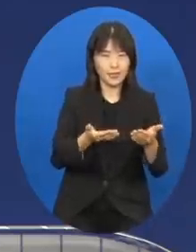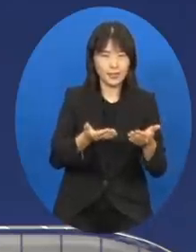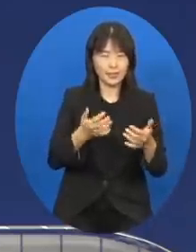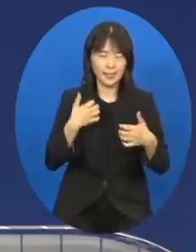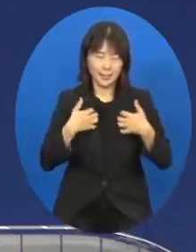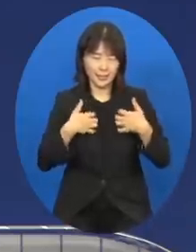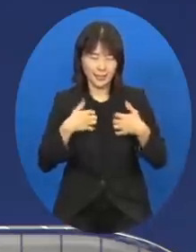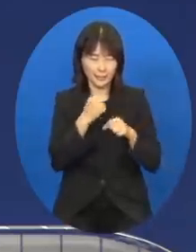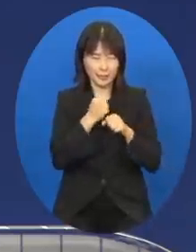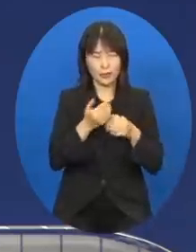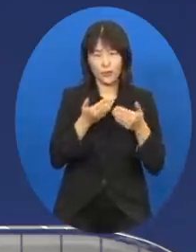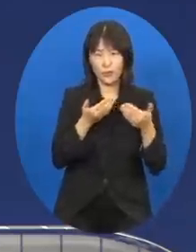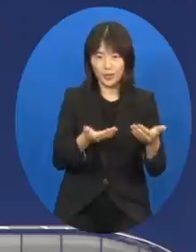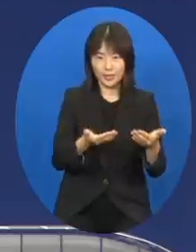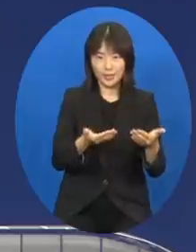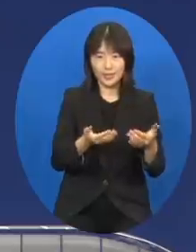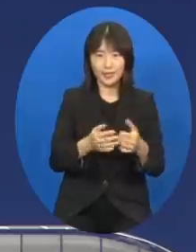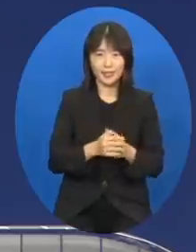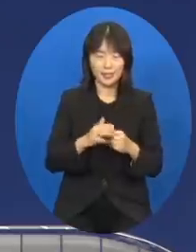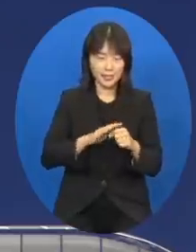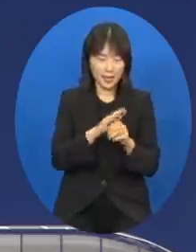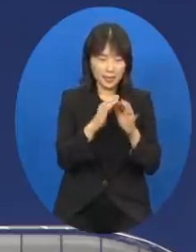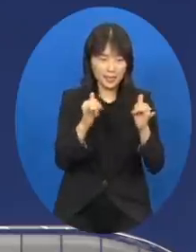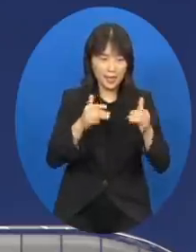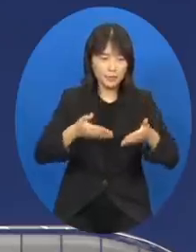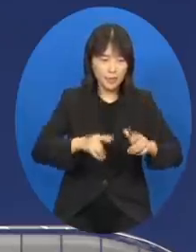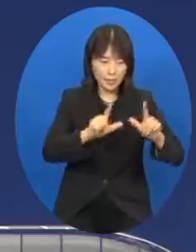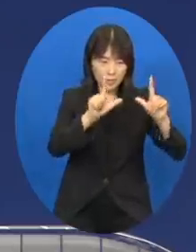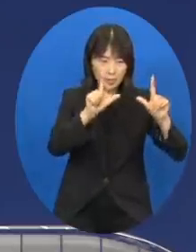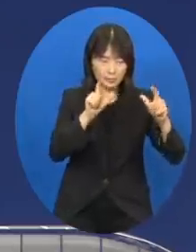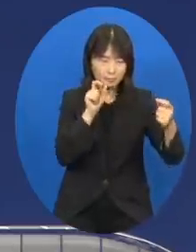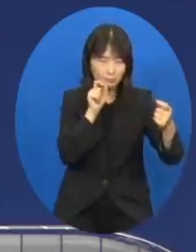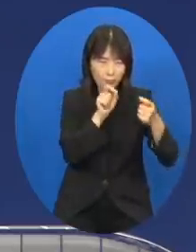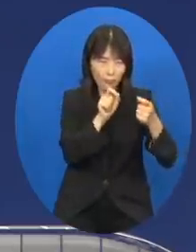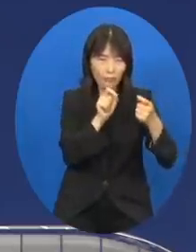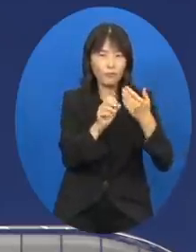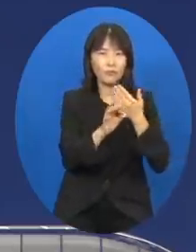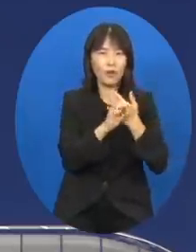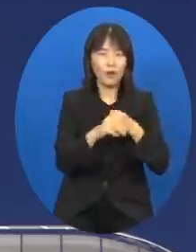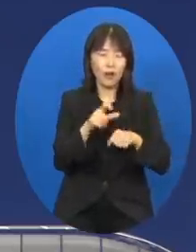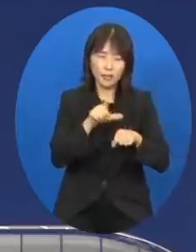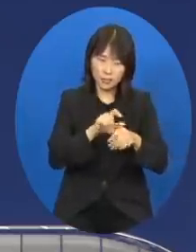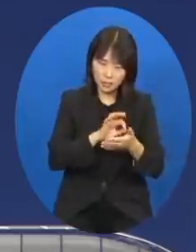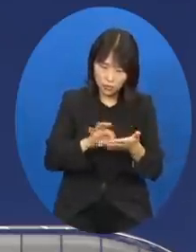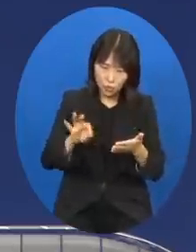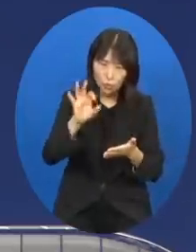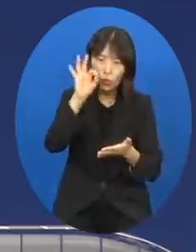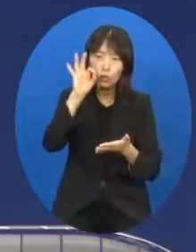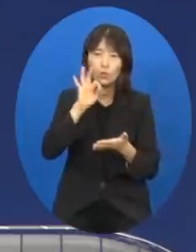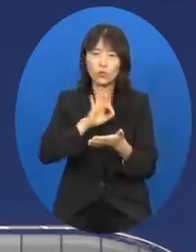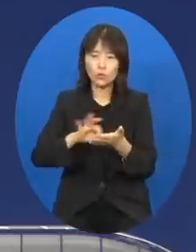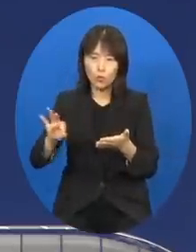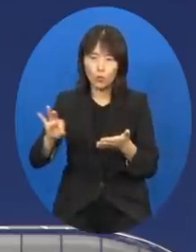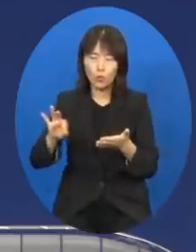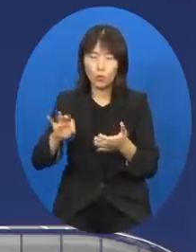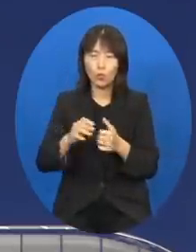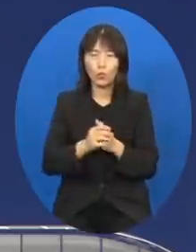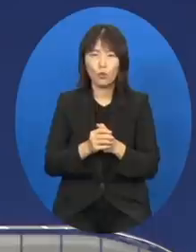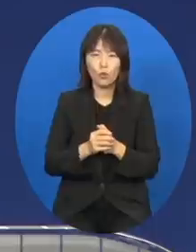기쁘게 해줘야지. 사랑하는 사람의 생일이 다가와요. 그러면 시간 쓰고 돈 쓰고